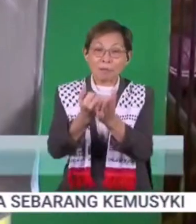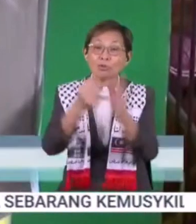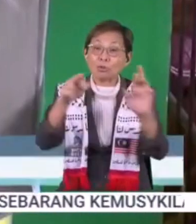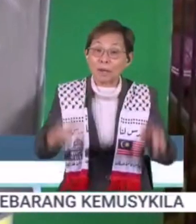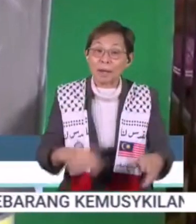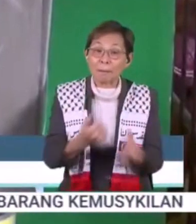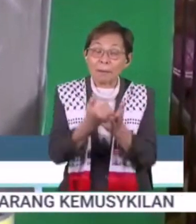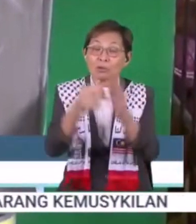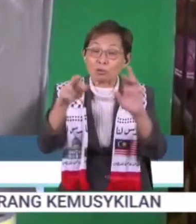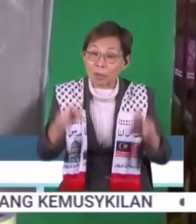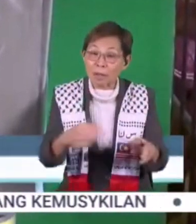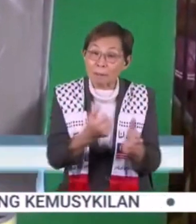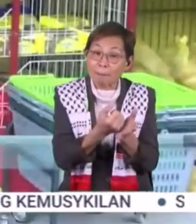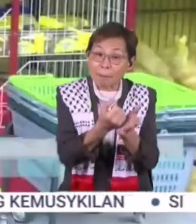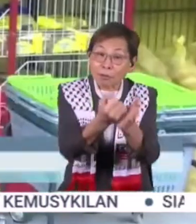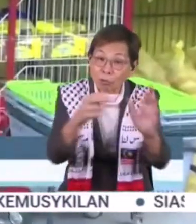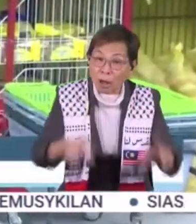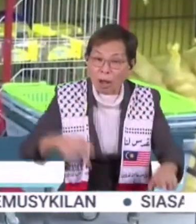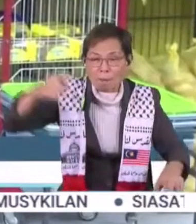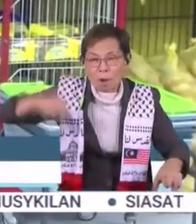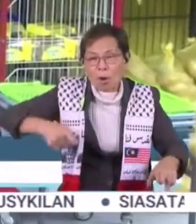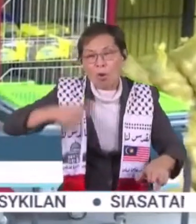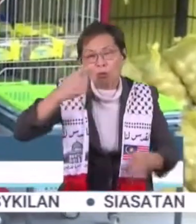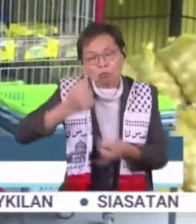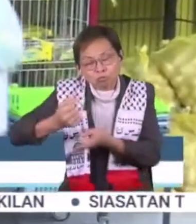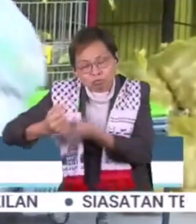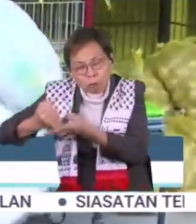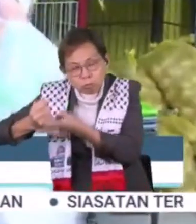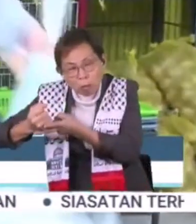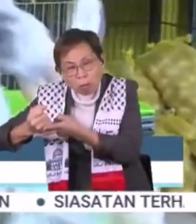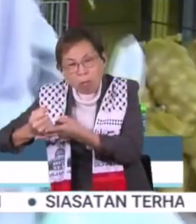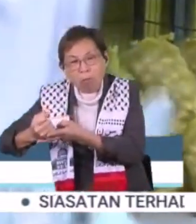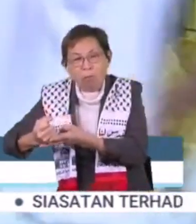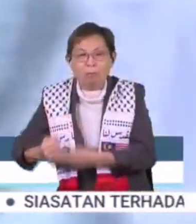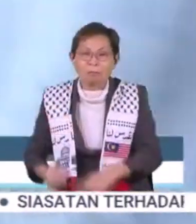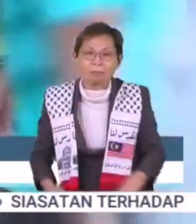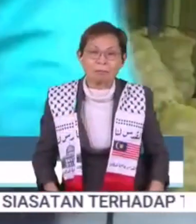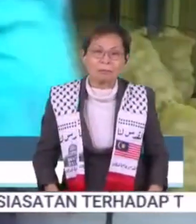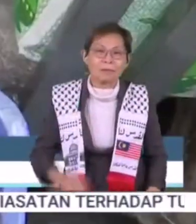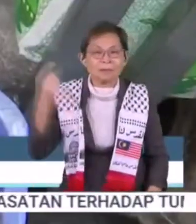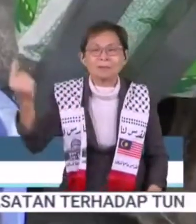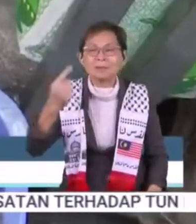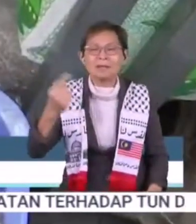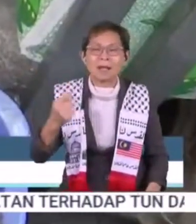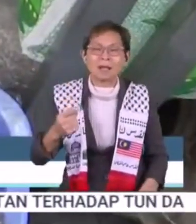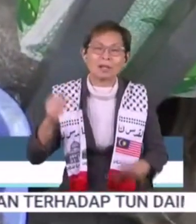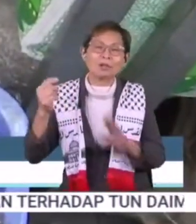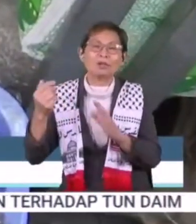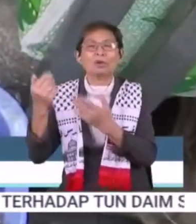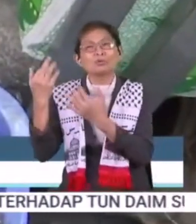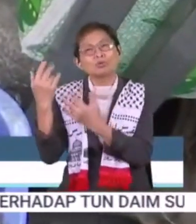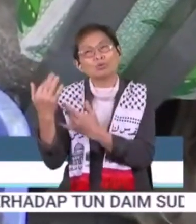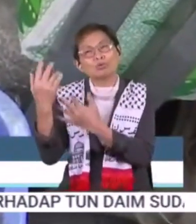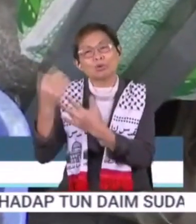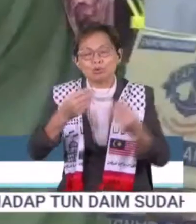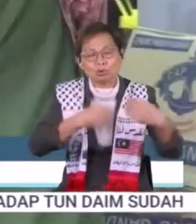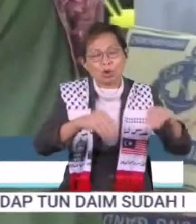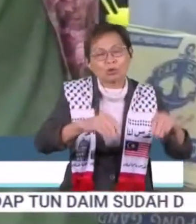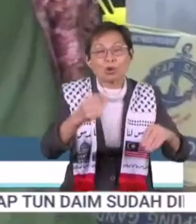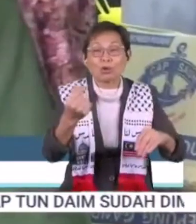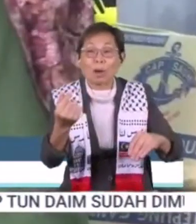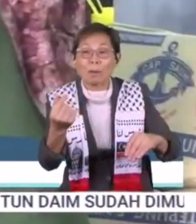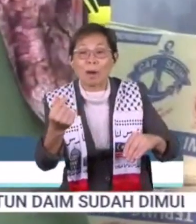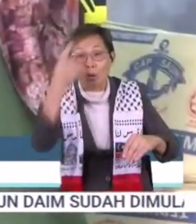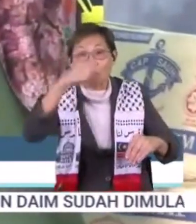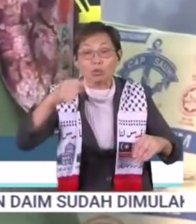rakyat yang orang kata yang perlu untuk berjimat cermat tu, memang sentiasa menunggulah jualan ramah yang macam hari ni untuk